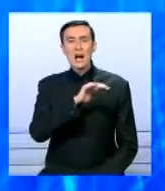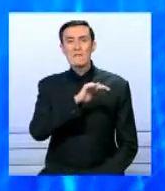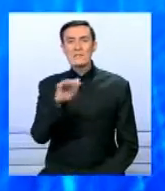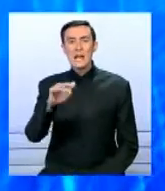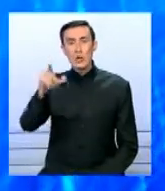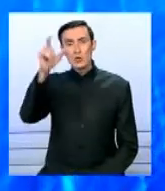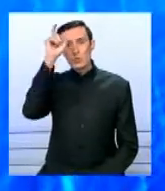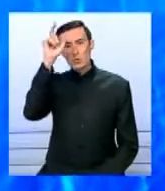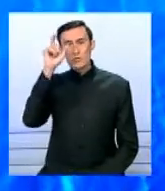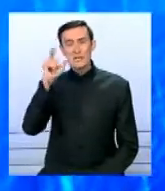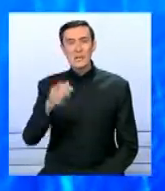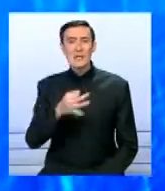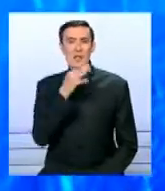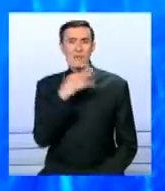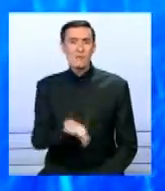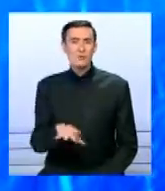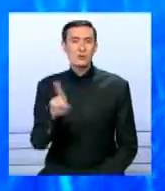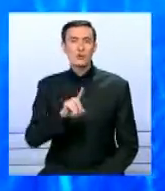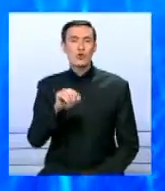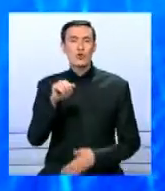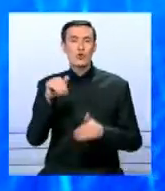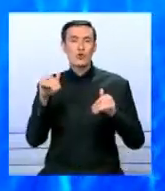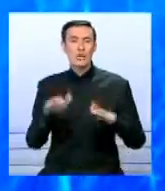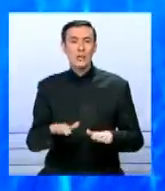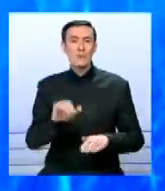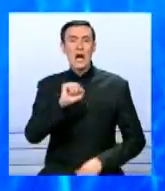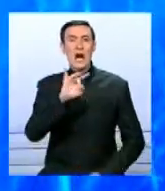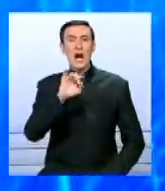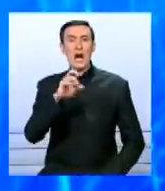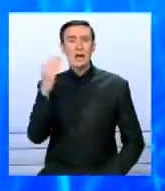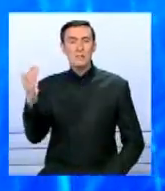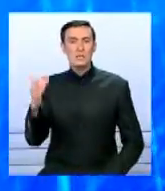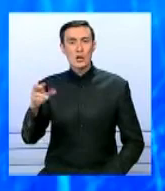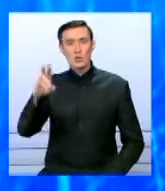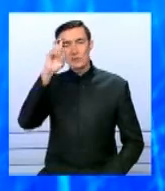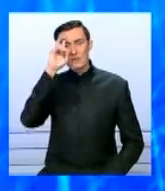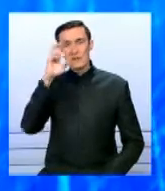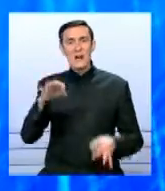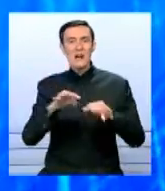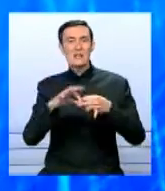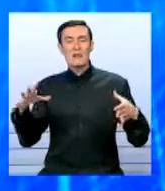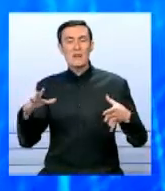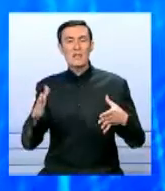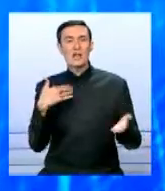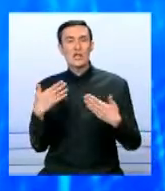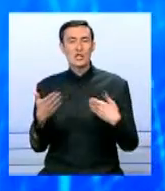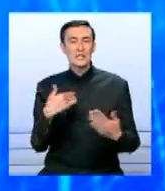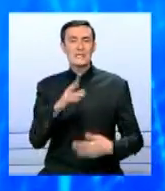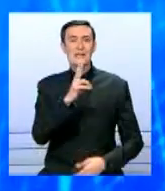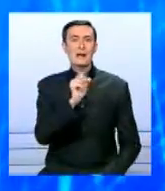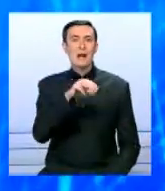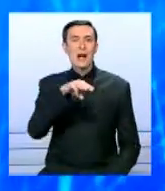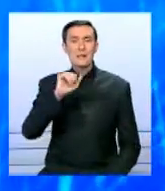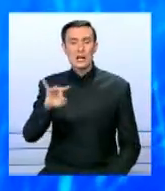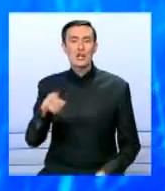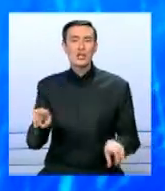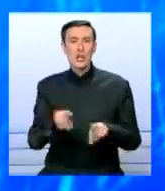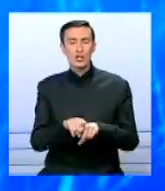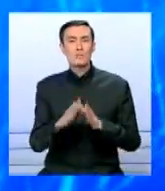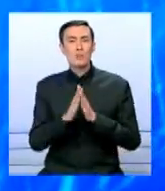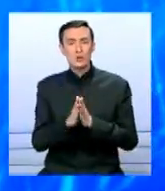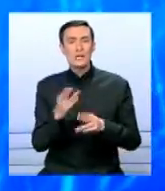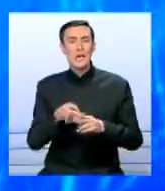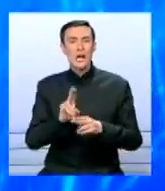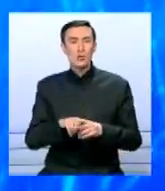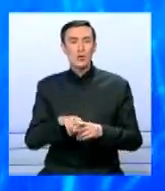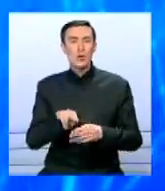Официальная Анкара выразила недовольство в связи с решением ряда арабских стран разорвать дипломатические отношения с Катаром и также призывает решить эту